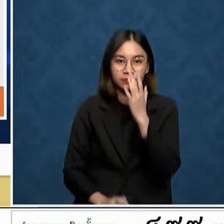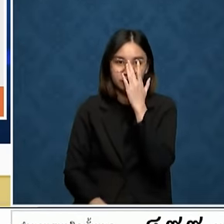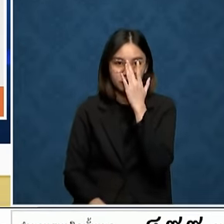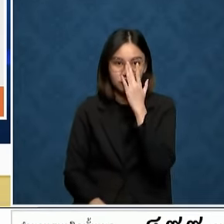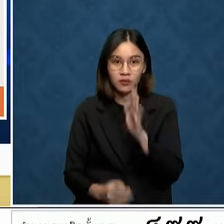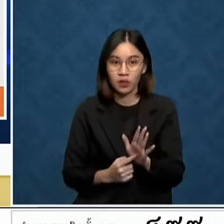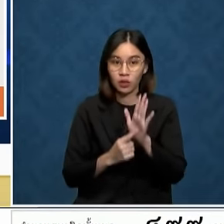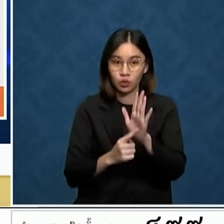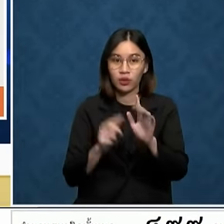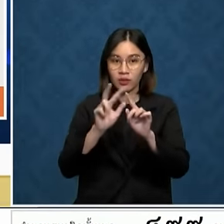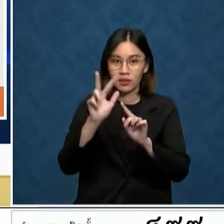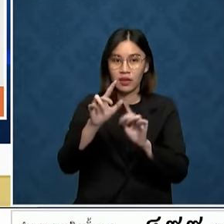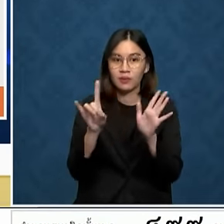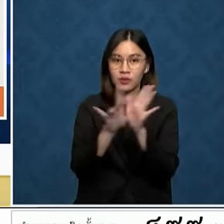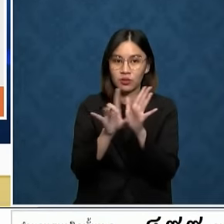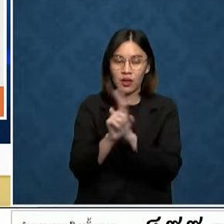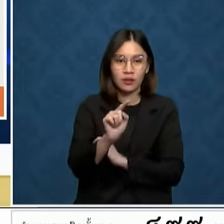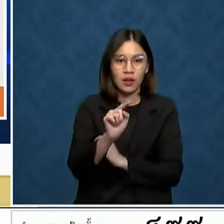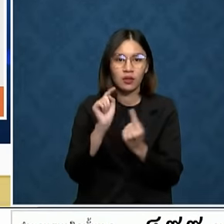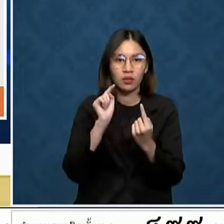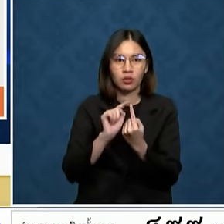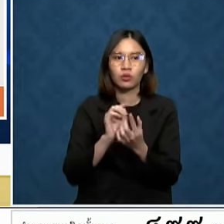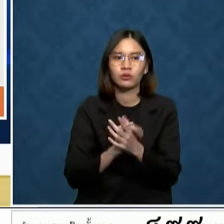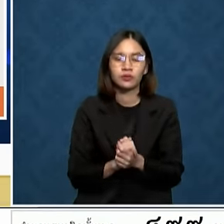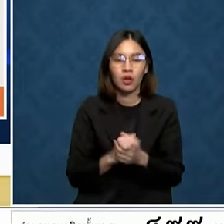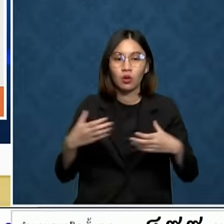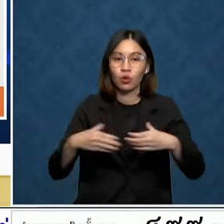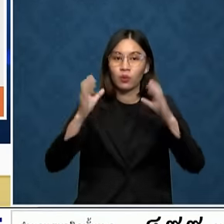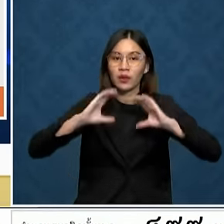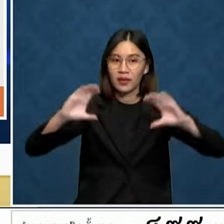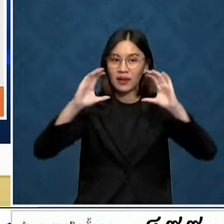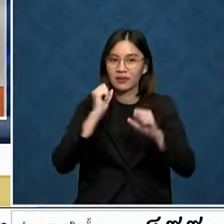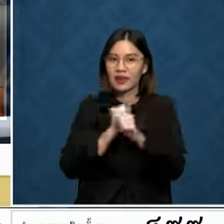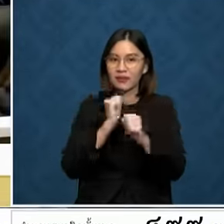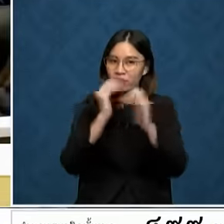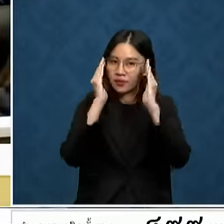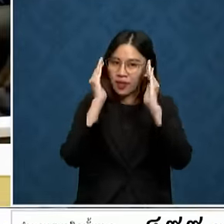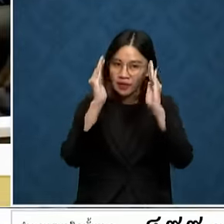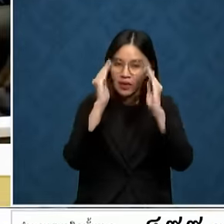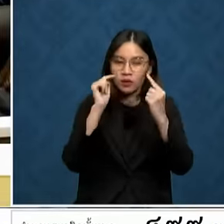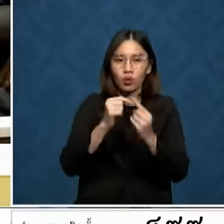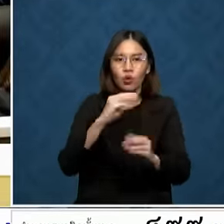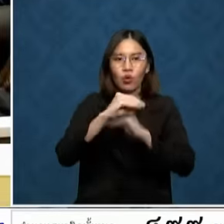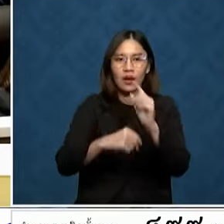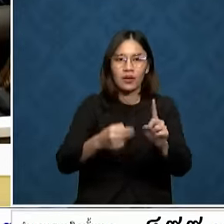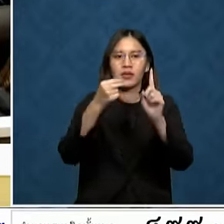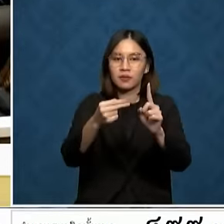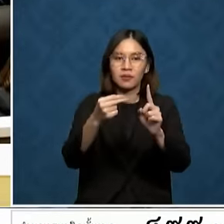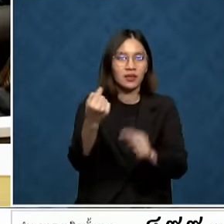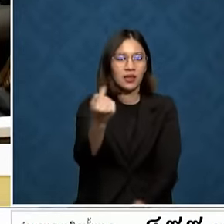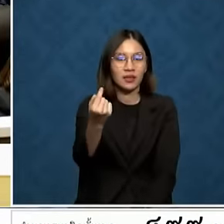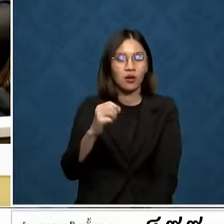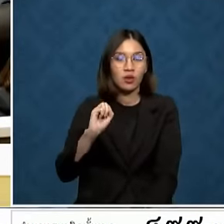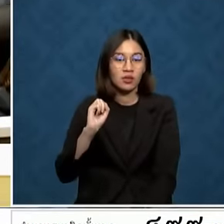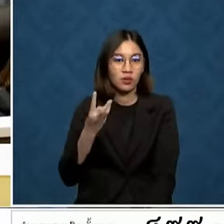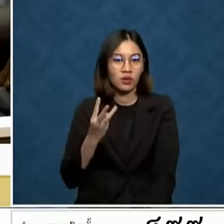ตัอย่างที่ 3 ตอยสุท้ายของประทาน นั่กคอการเทหมดหนาตักของรฐบาลกับ Digital Wallet นั้นจะต้แรกมาด้วยสวสดีการที่ถ